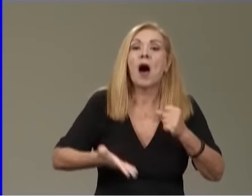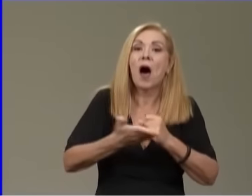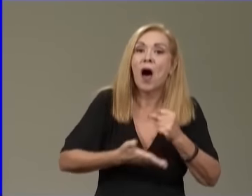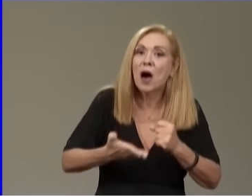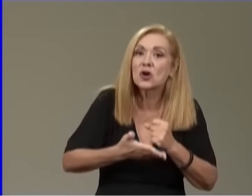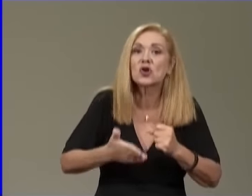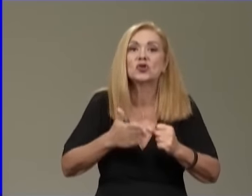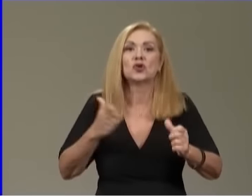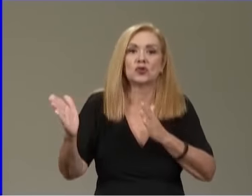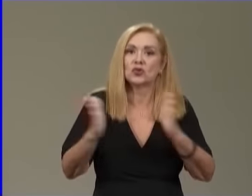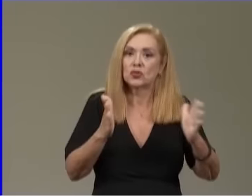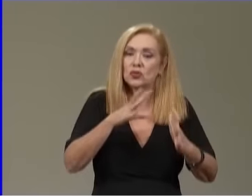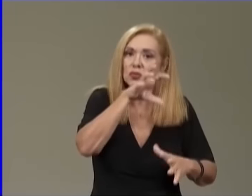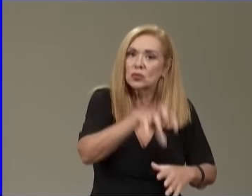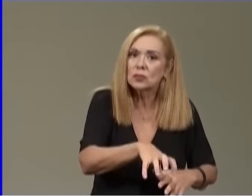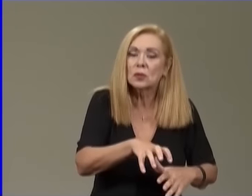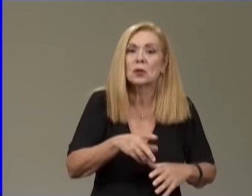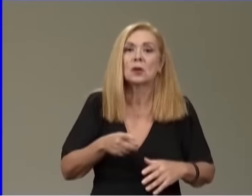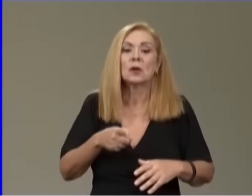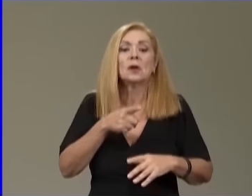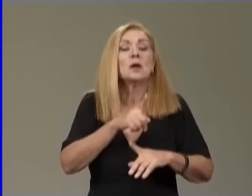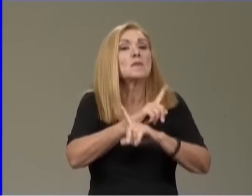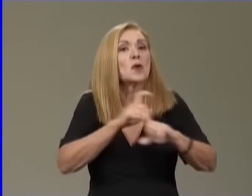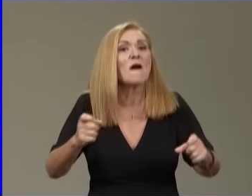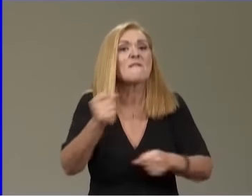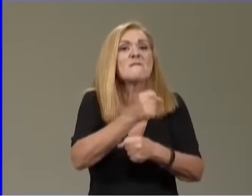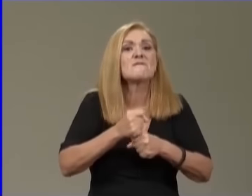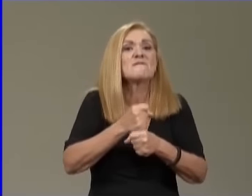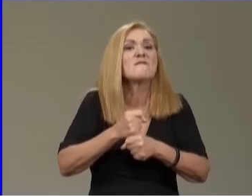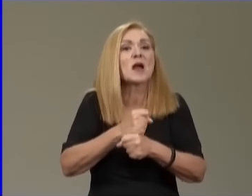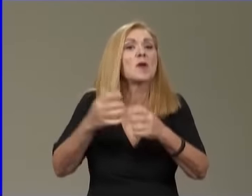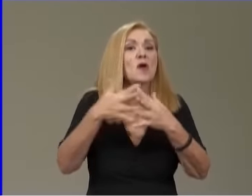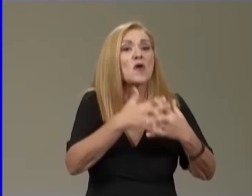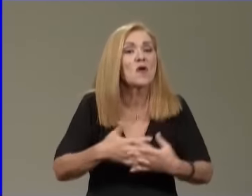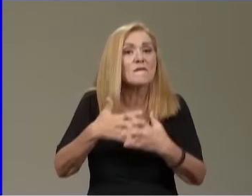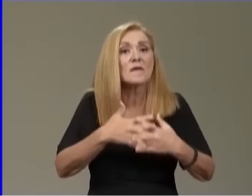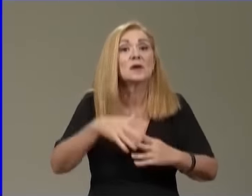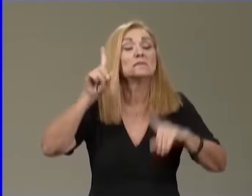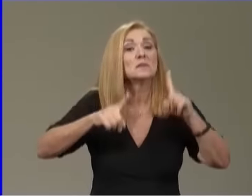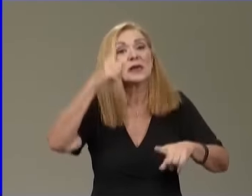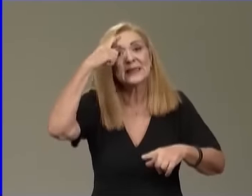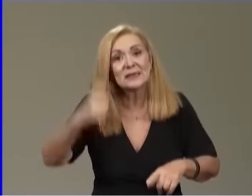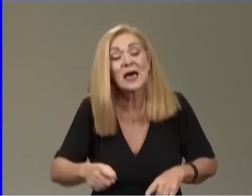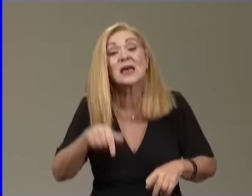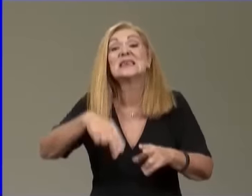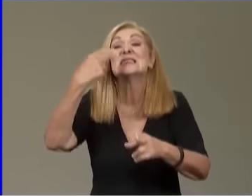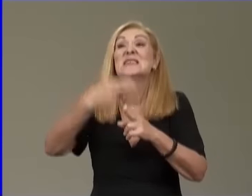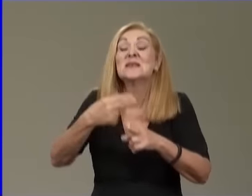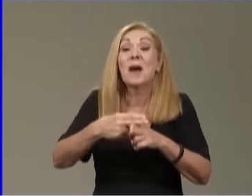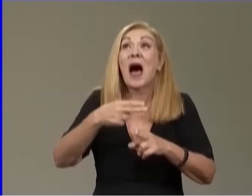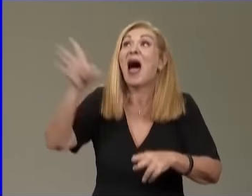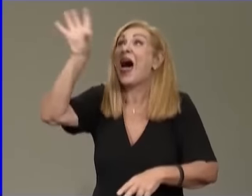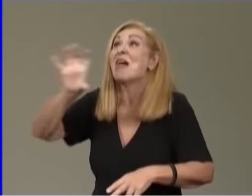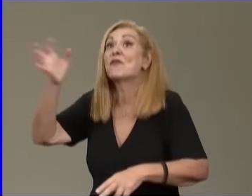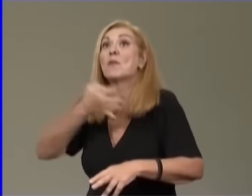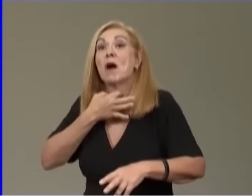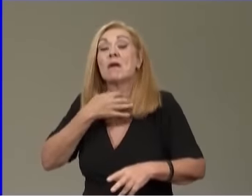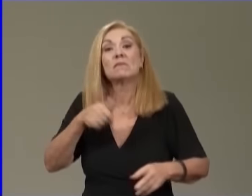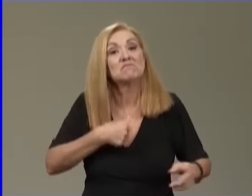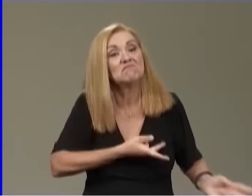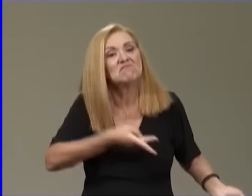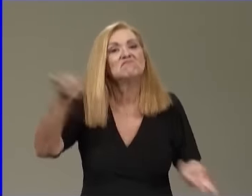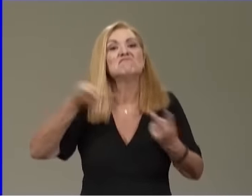Αγροδιατροφικός τομέας με εξαγωγικά προϊόντα, φαρμακοβιομηχανία, η οποία καλύπτει ήδη, για όσους δεν το γνωρίζετε, σημαντικές ανάγκες της ευρωπαϊκής αγοράς. Μέταλλα,